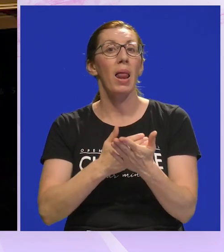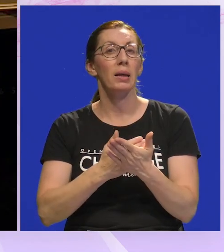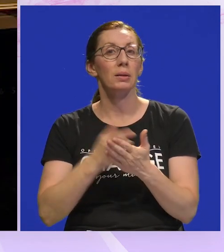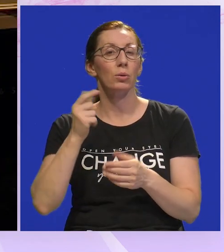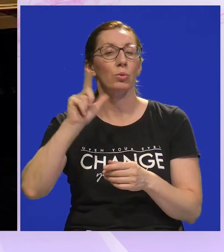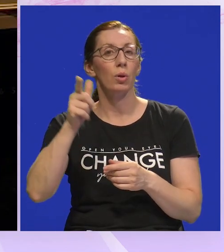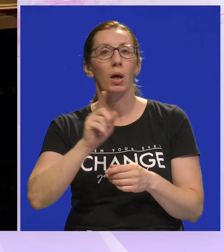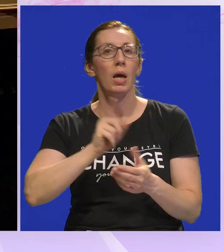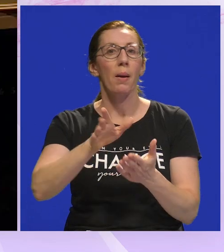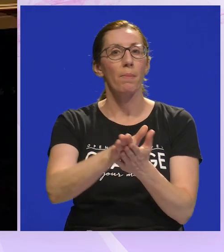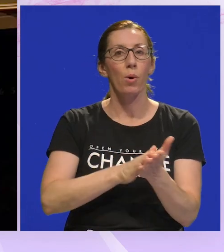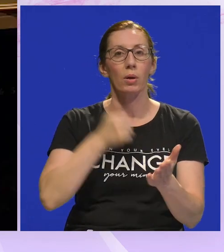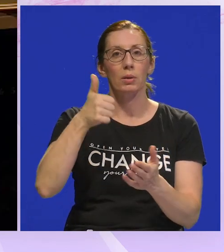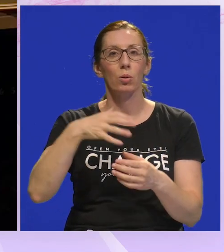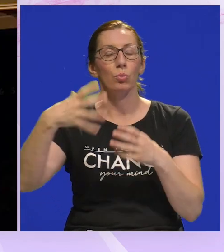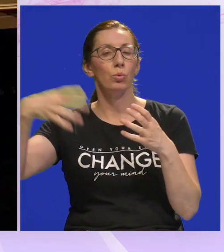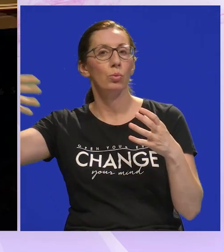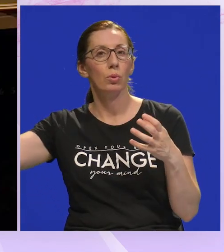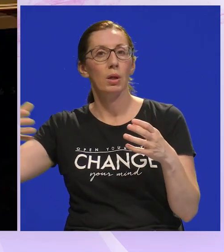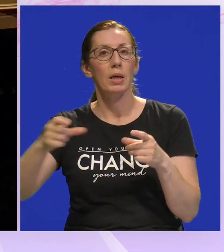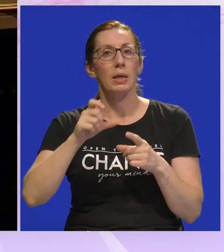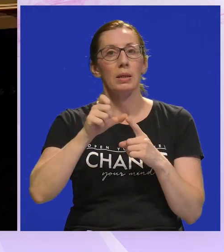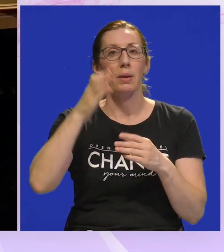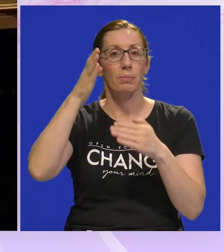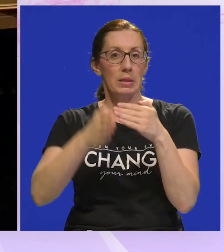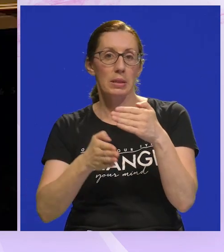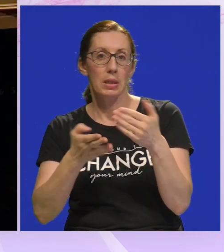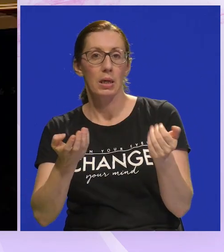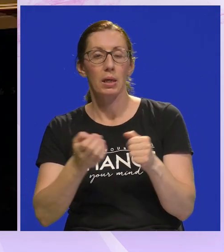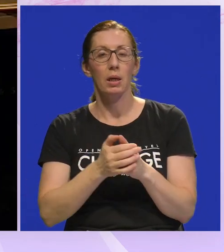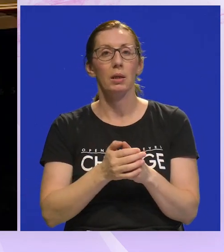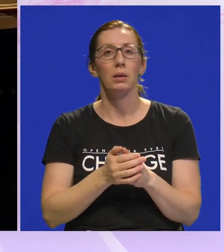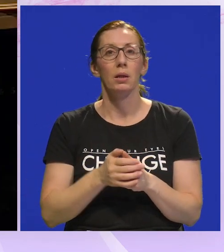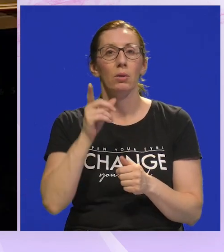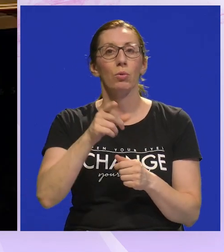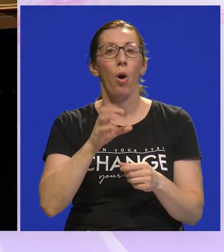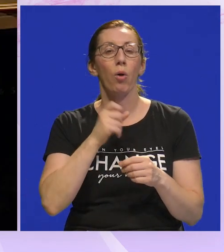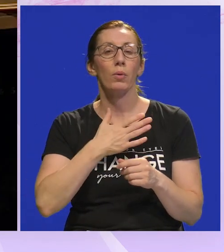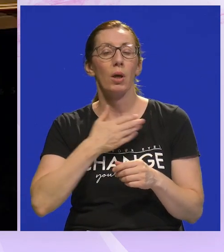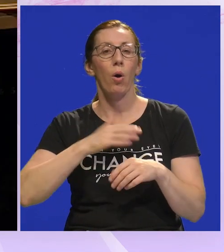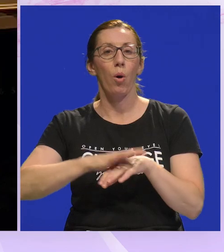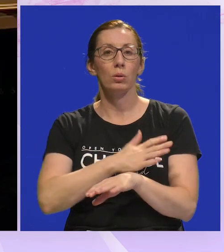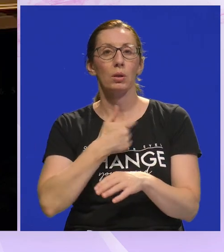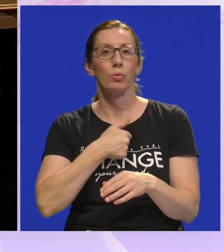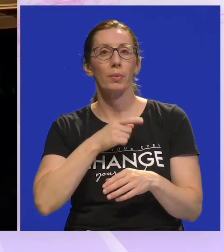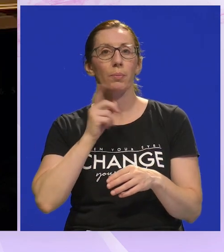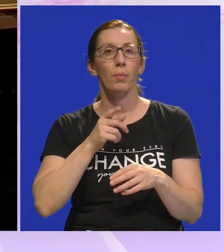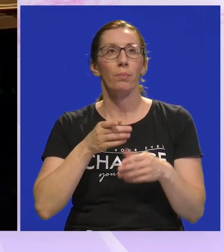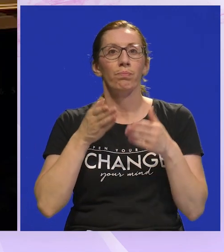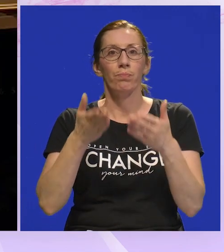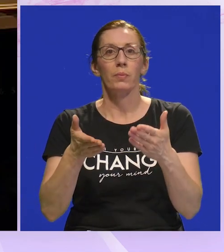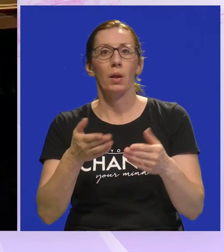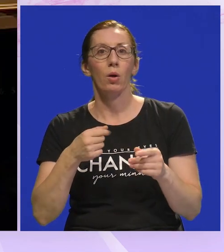drugi? Vi ne možete nešto početi bez da imate jedan dugoročan cilj, a u ostalom tu je i ta odgovornost koju